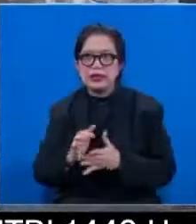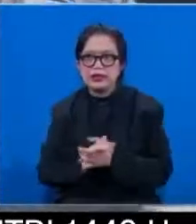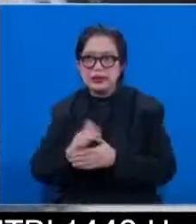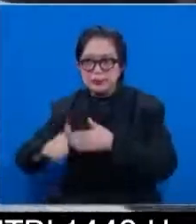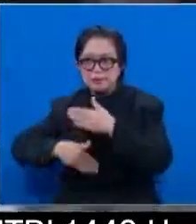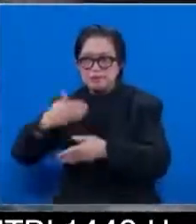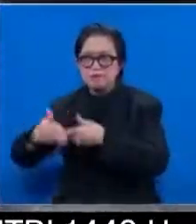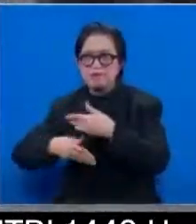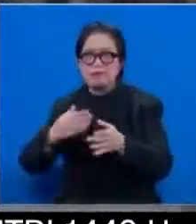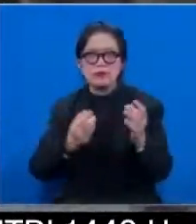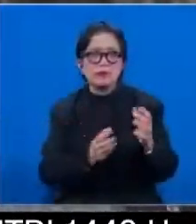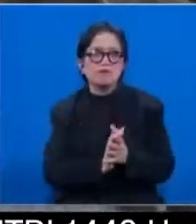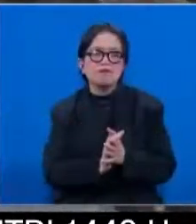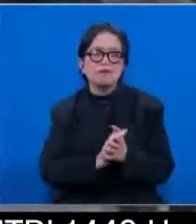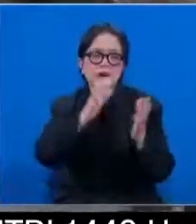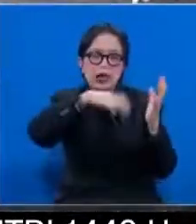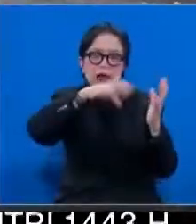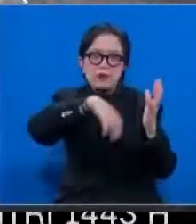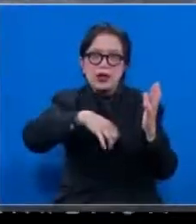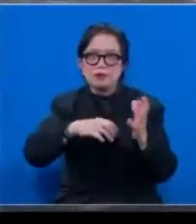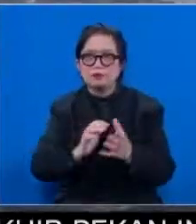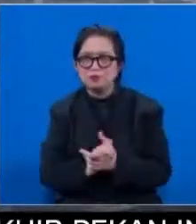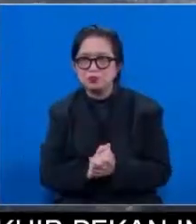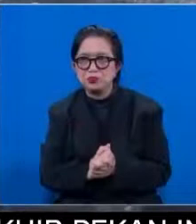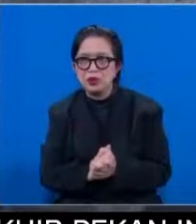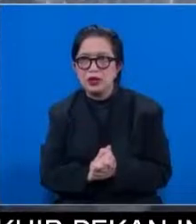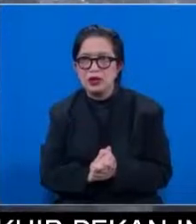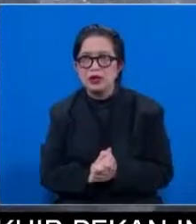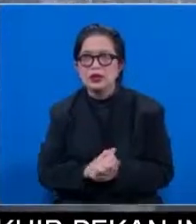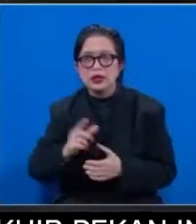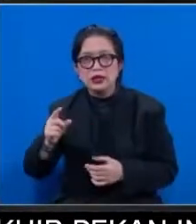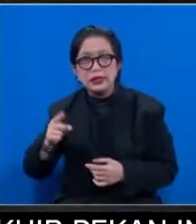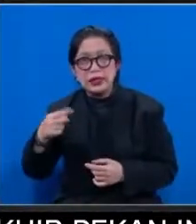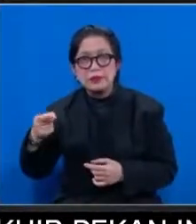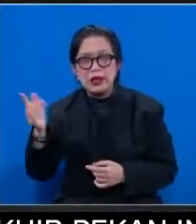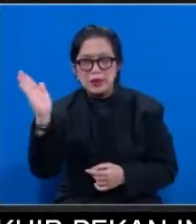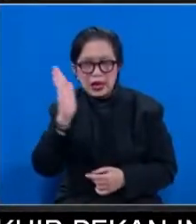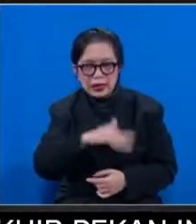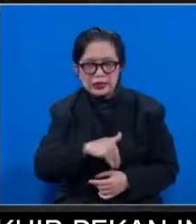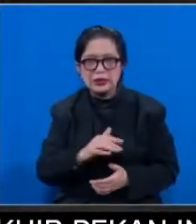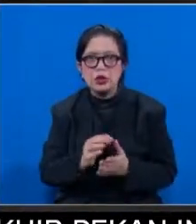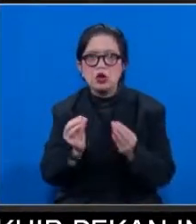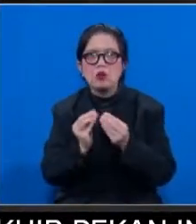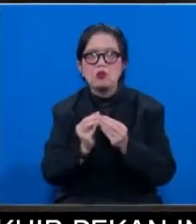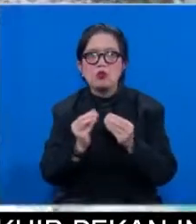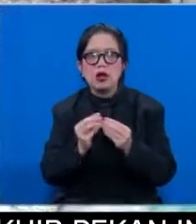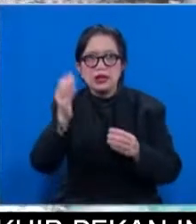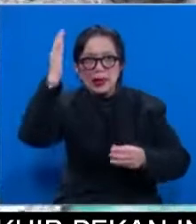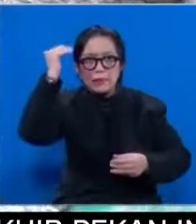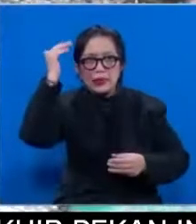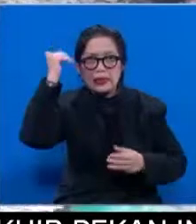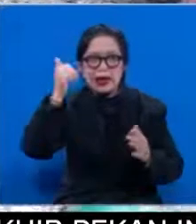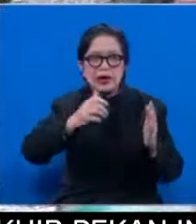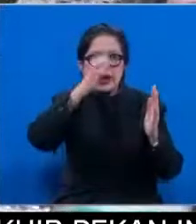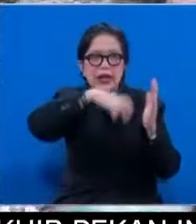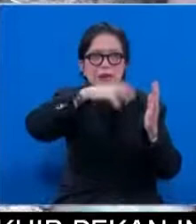Purworejo, Jawa Tengah, terlihat lebih sibuk. Pasalnya, setiap harinya mereka harus memenuhi permintaan minyak kelapa di sejumlah wilayah di Jawa Tengah